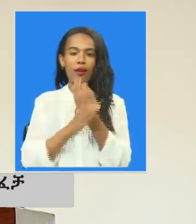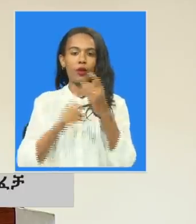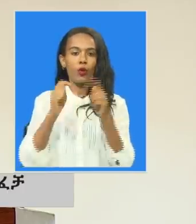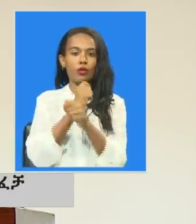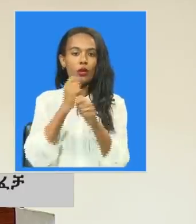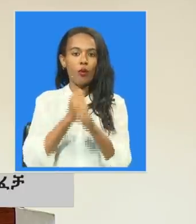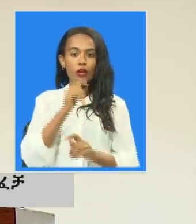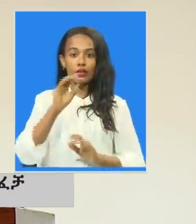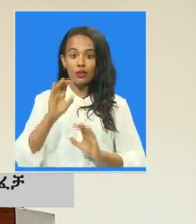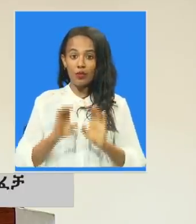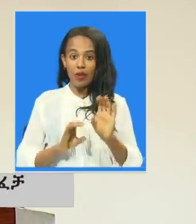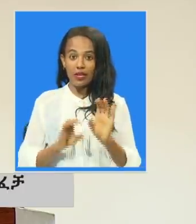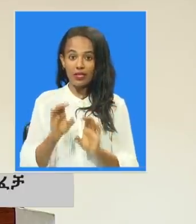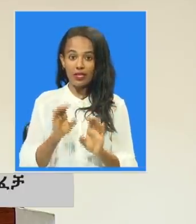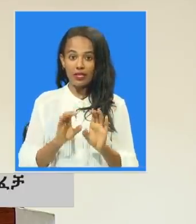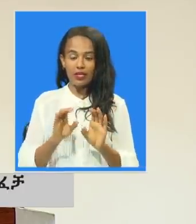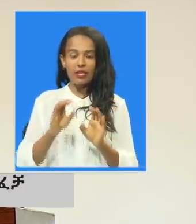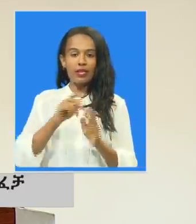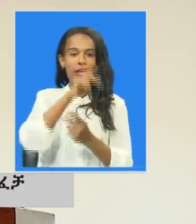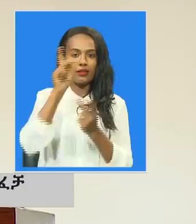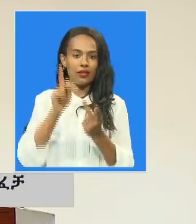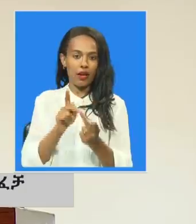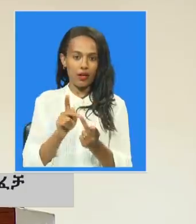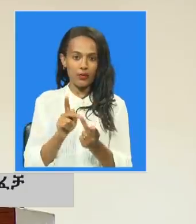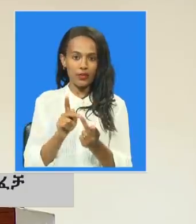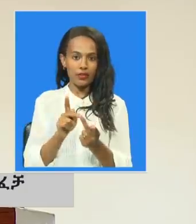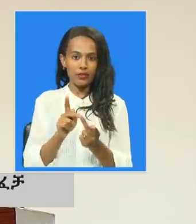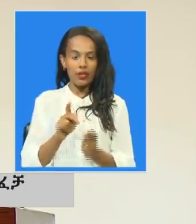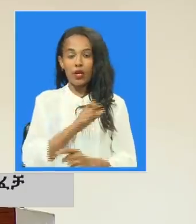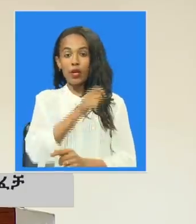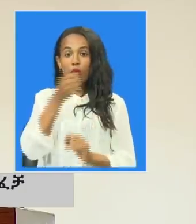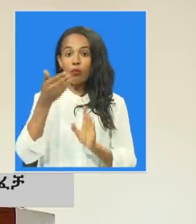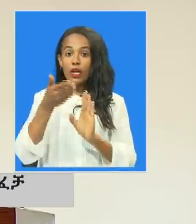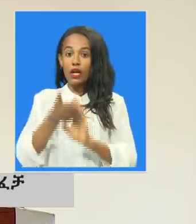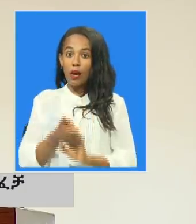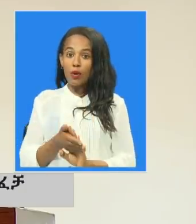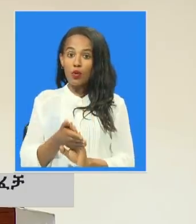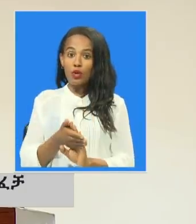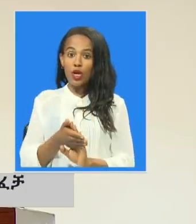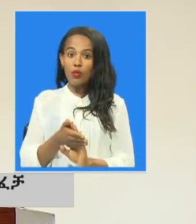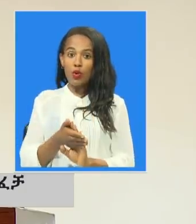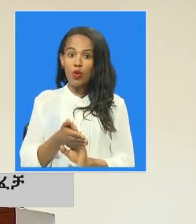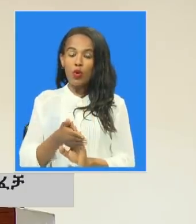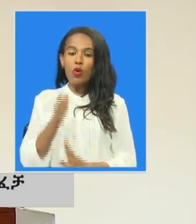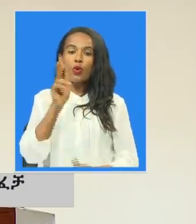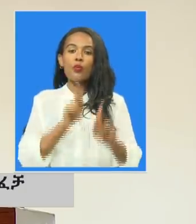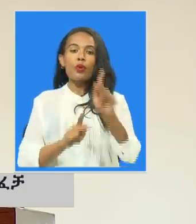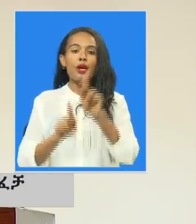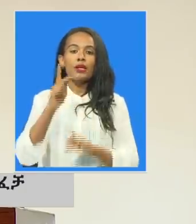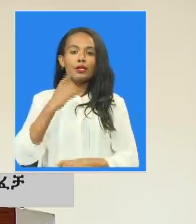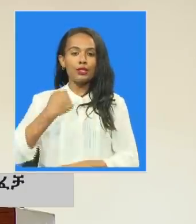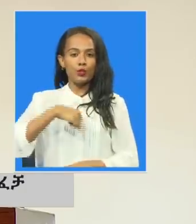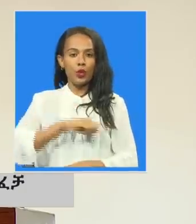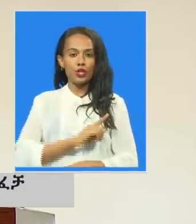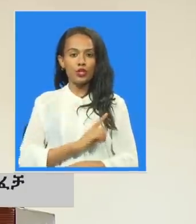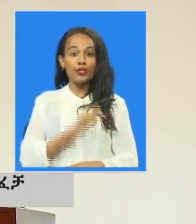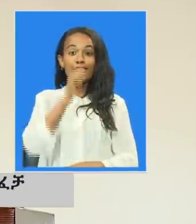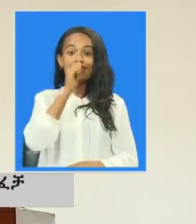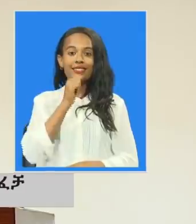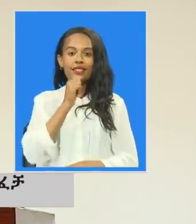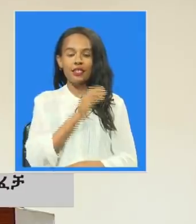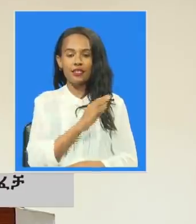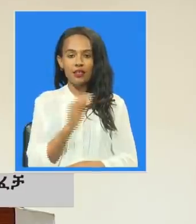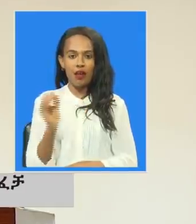ተግባራትን በማከናወን ያሳካንበት፣ በሌላ መልኩ ደግሞ በህዝባችን